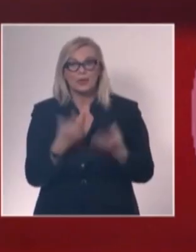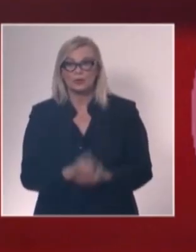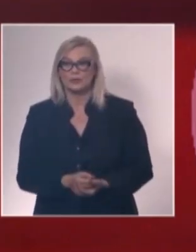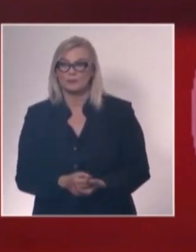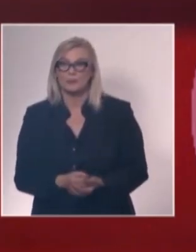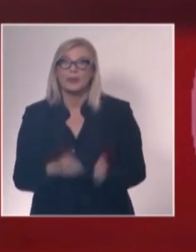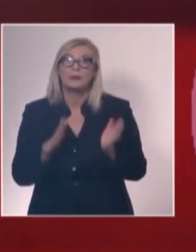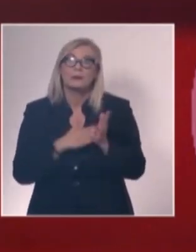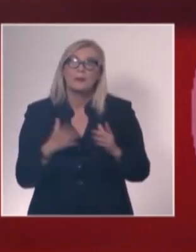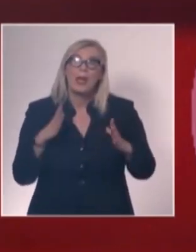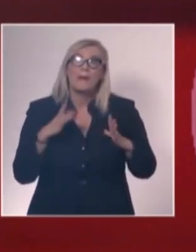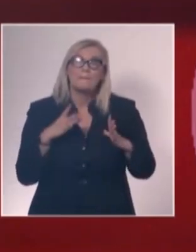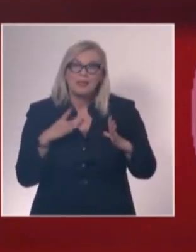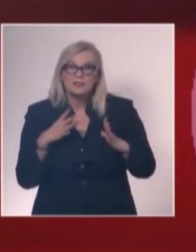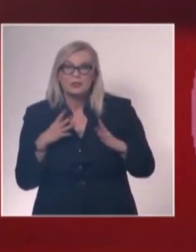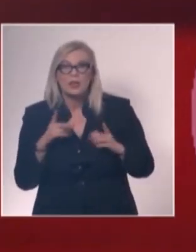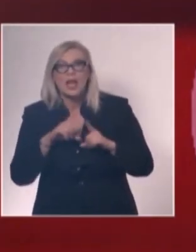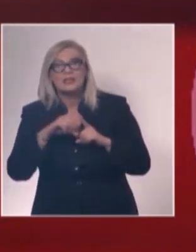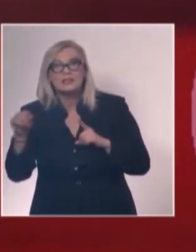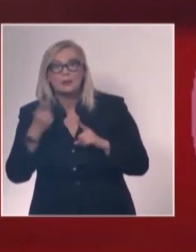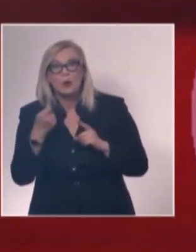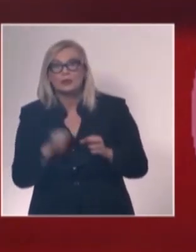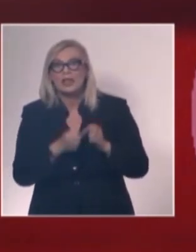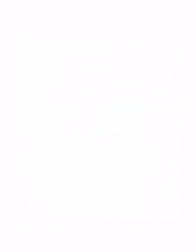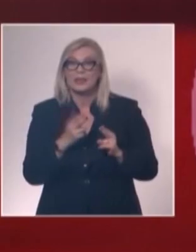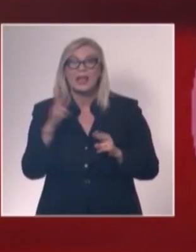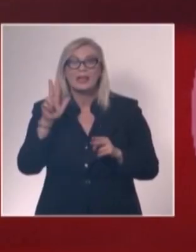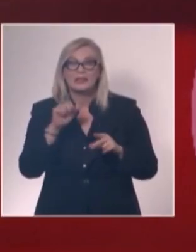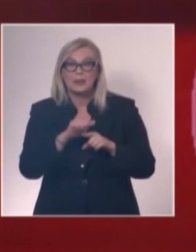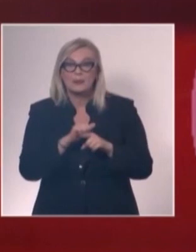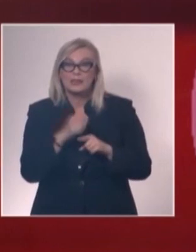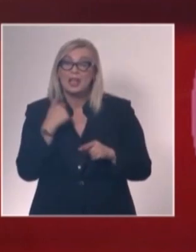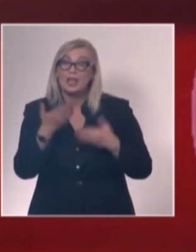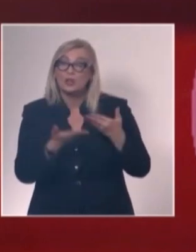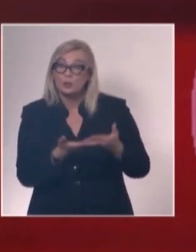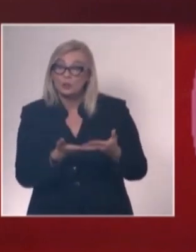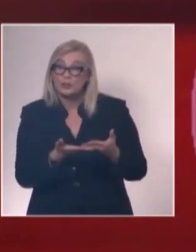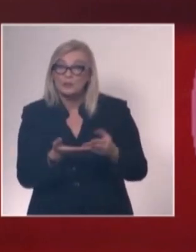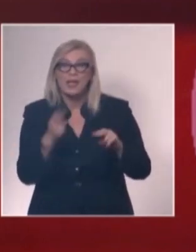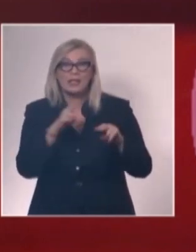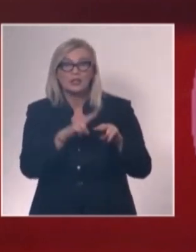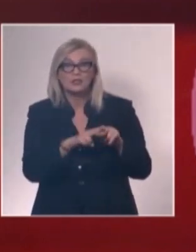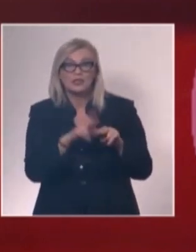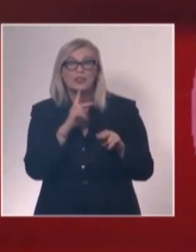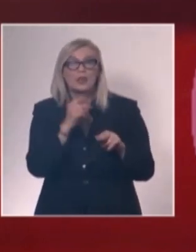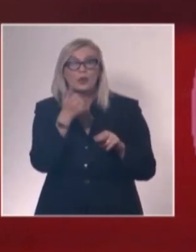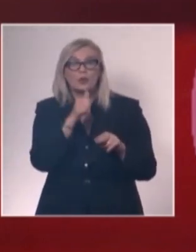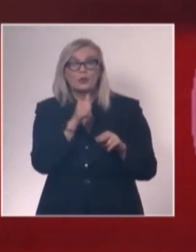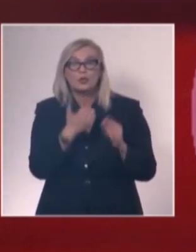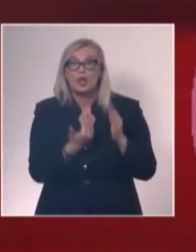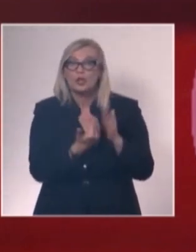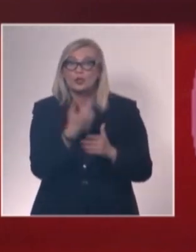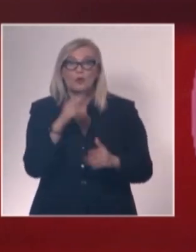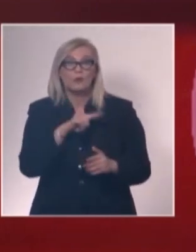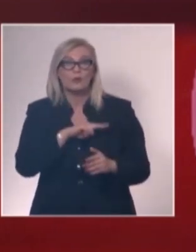на пензионирање, заминување од јавната администрација и така натаму. Нудиме решение кое што е ново